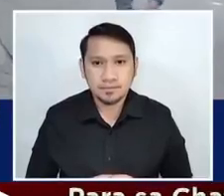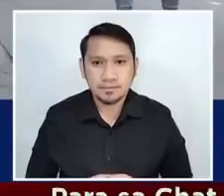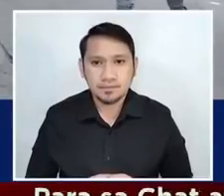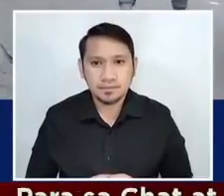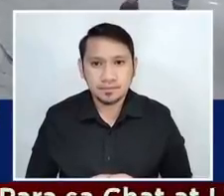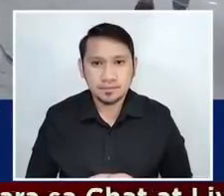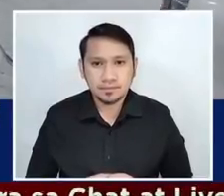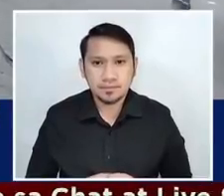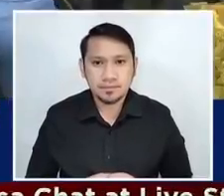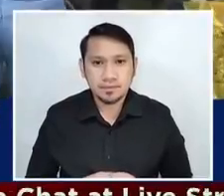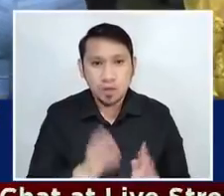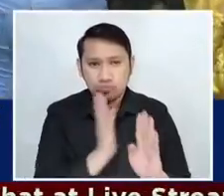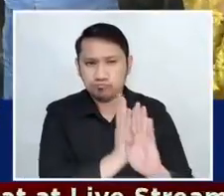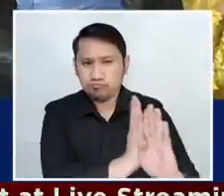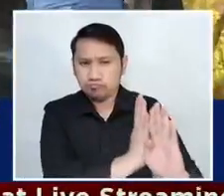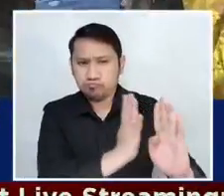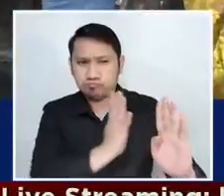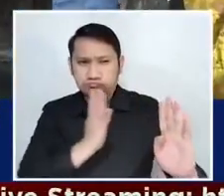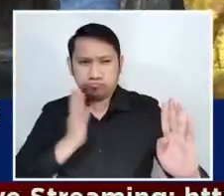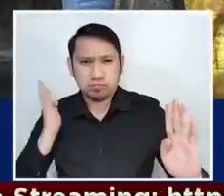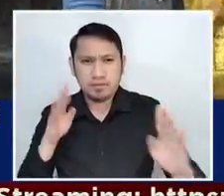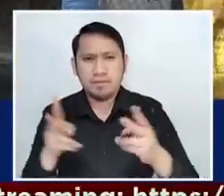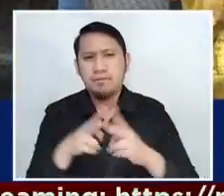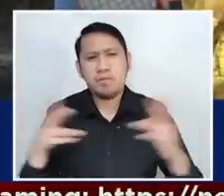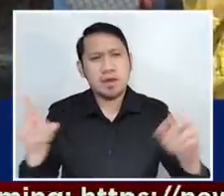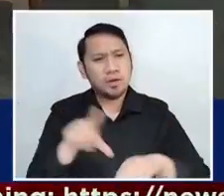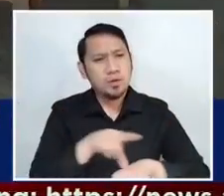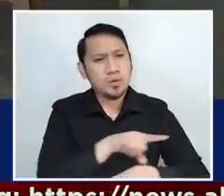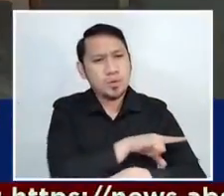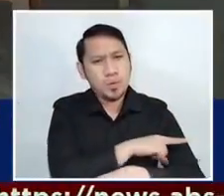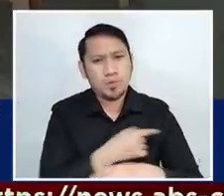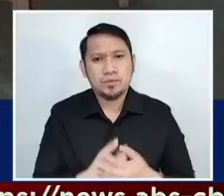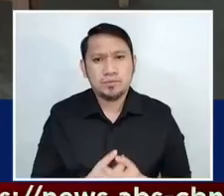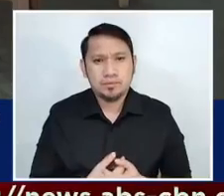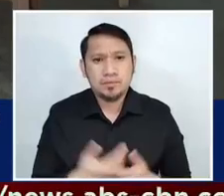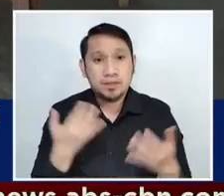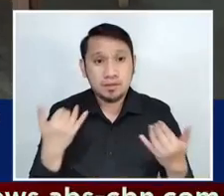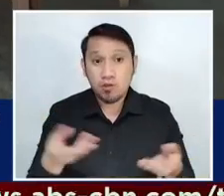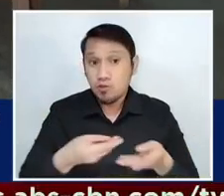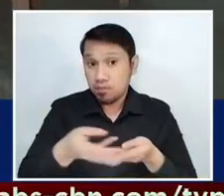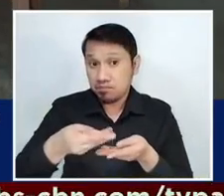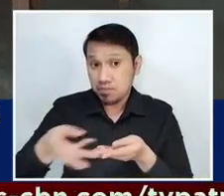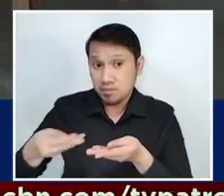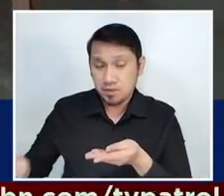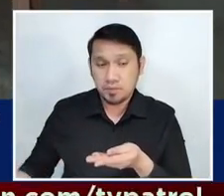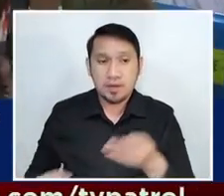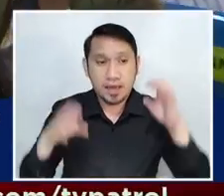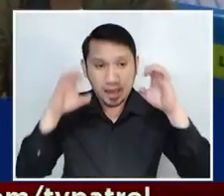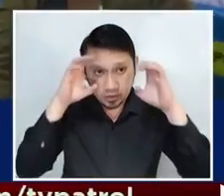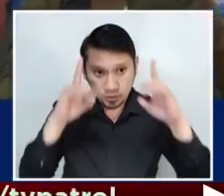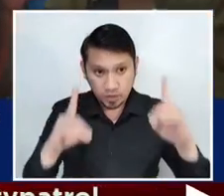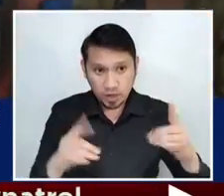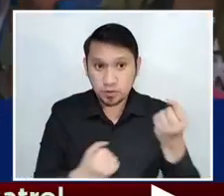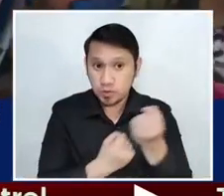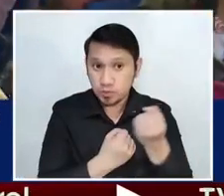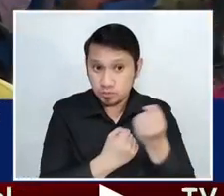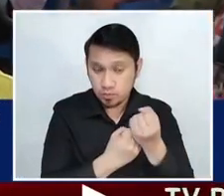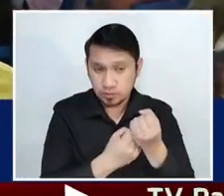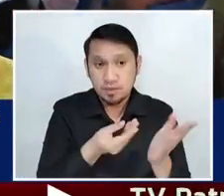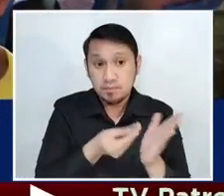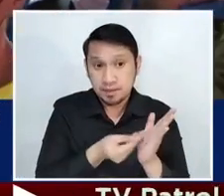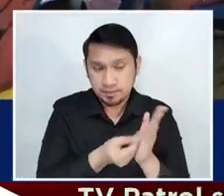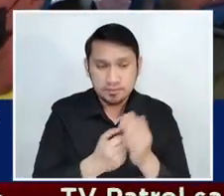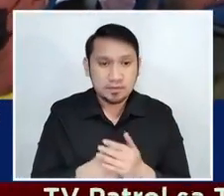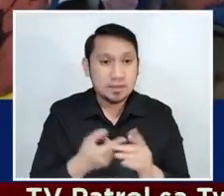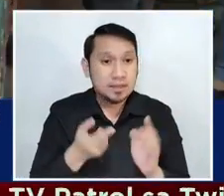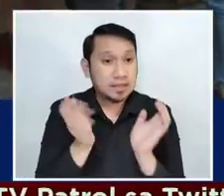Mala box office hit ulit ang haba ng mga pila sa ikalawang bugso ng pamamahagi ng educational assistance ng